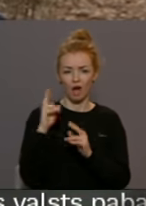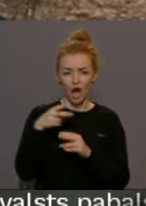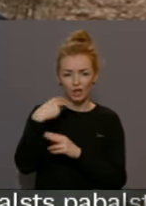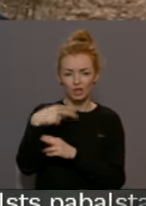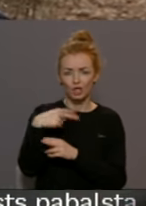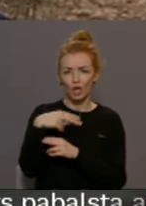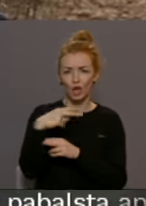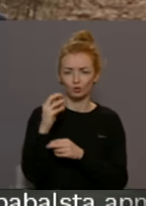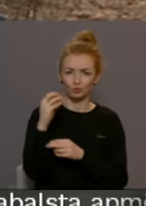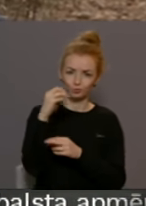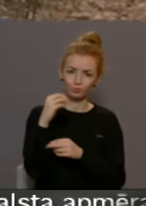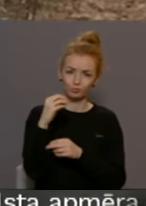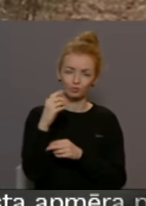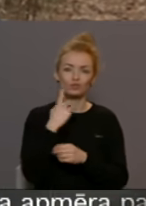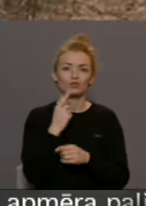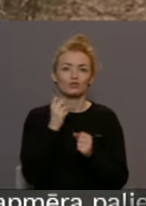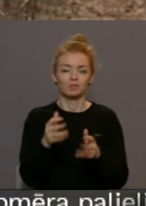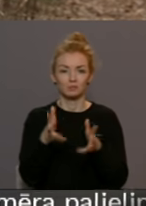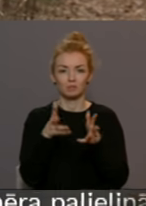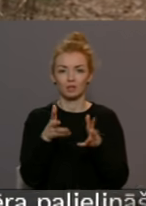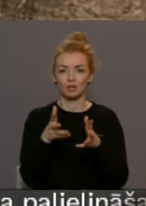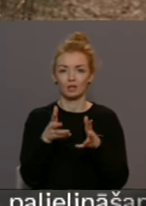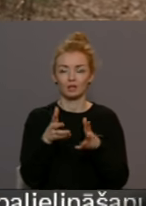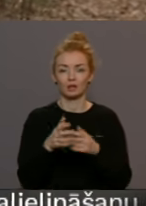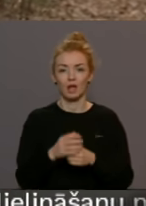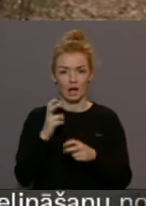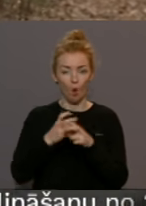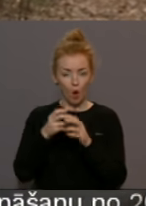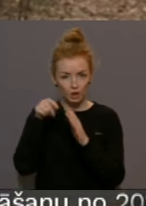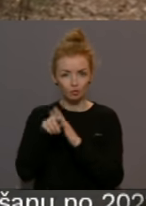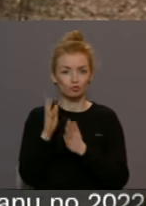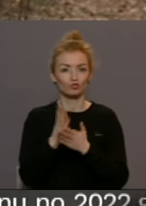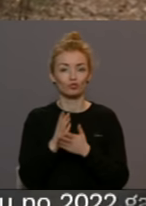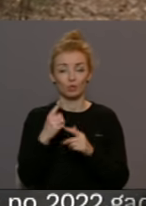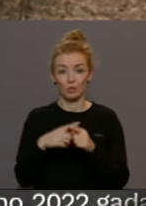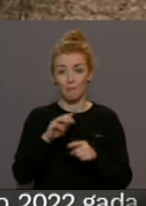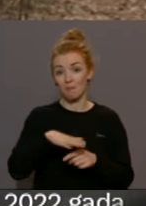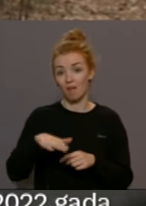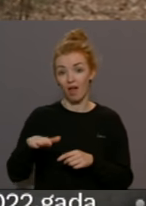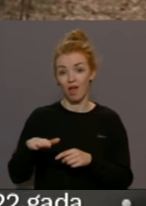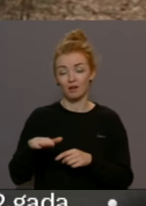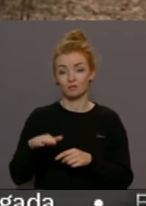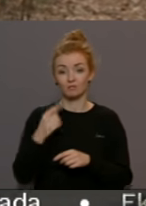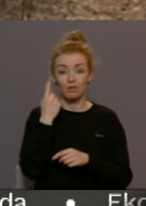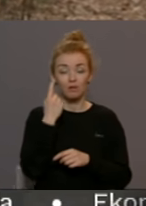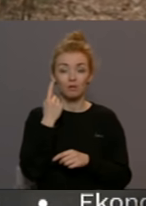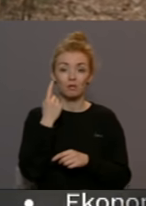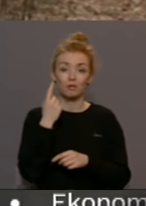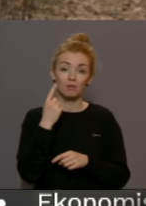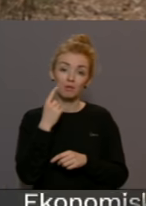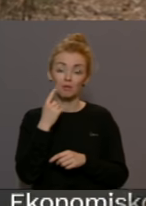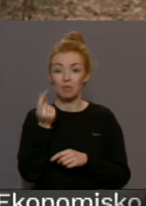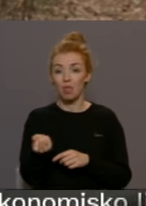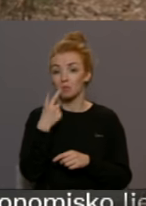tādas spilgti sarkanas odziņas un ar kauliņu iekšā. Un tādam bērnam pietiek